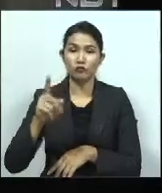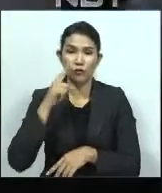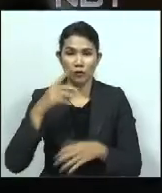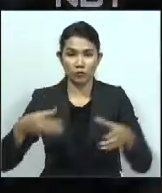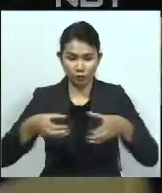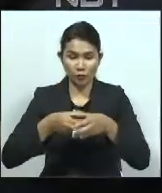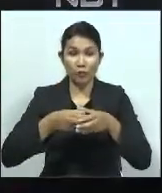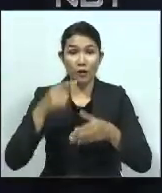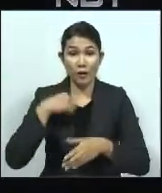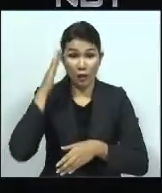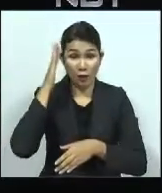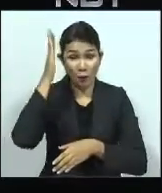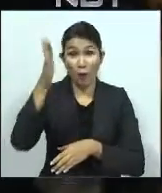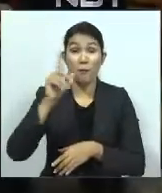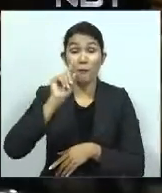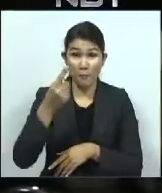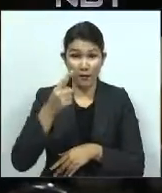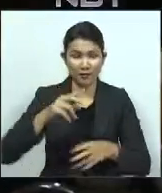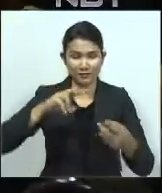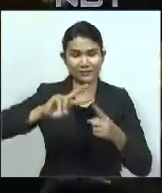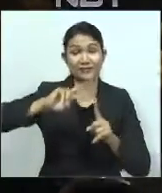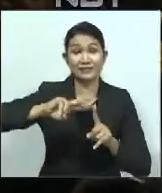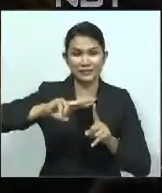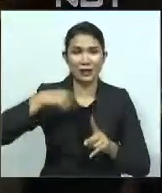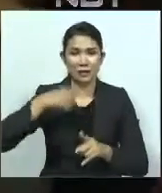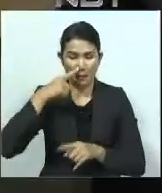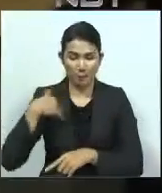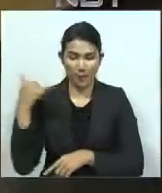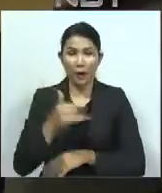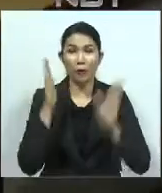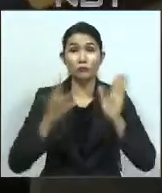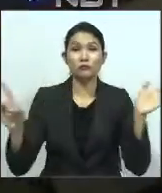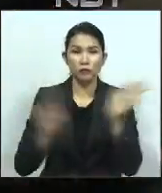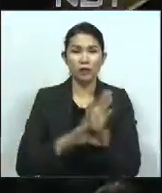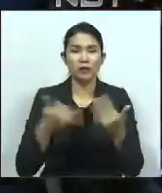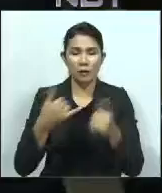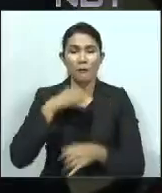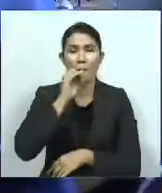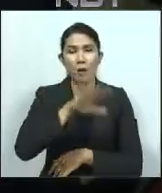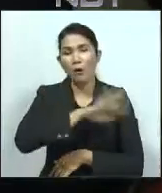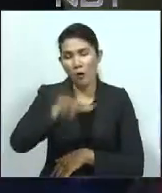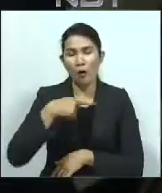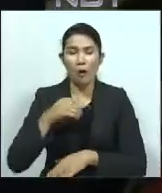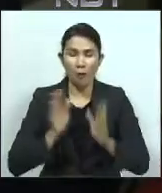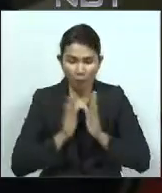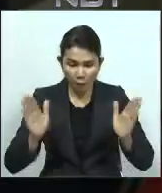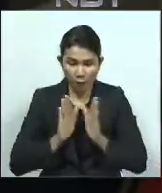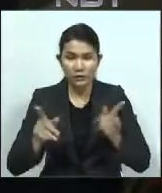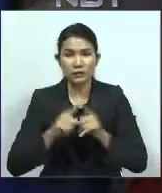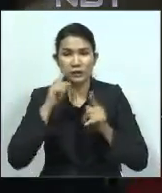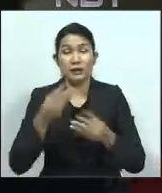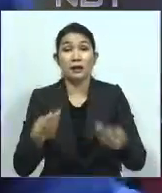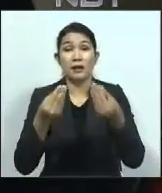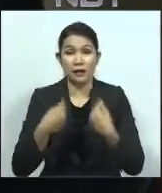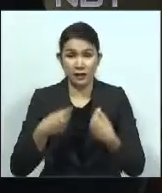นาคตใหม่เดินทางมารับหนังสือเป็นคนสุดท้ายค่ะแล้วก็ขอบคุณทุกคะแนนเสียงที่ประชาชนได้มอบความไว้วางใ